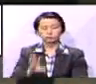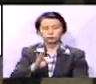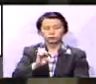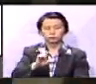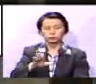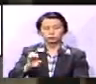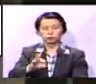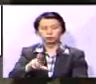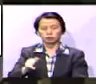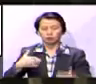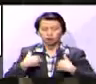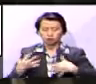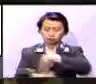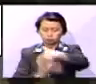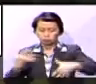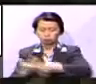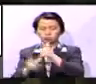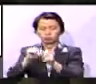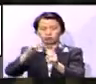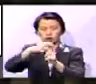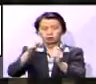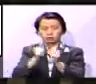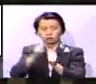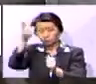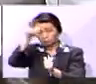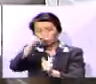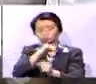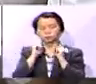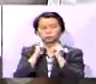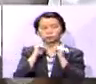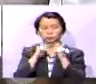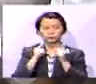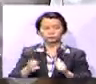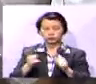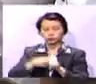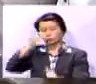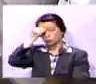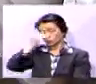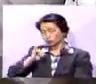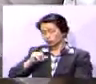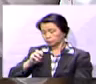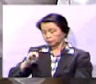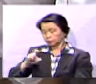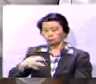Felcra kini giat mengadakan kolaborasi teknikal dengan agensi kerajaan dan swasta. Terdahulu, Datuk Seri Ismail